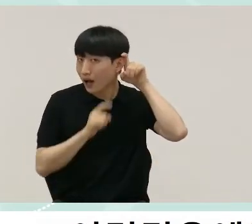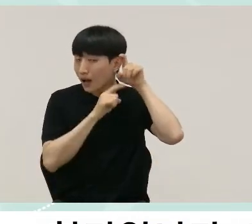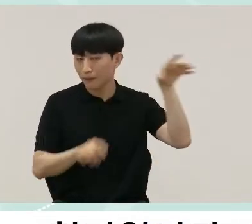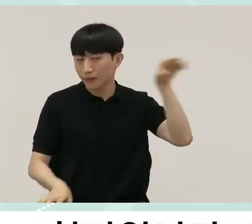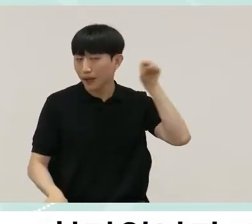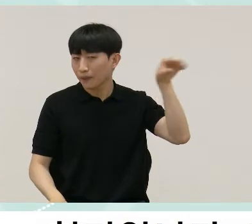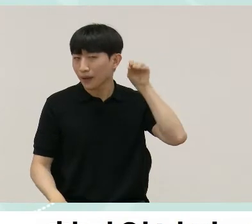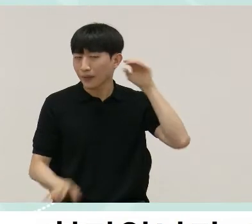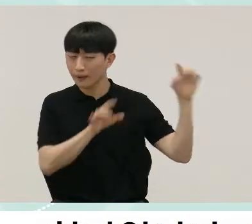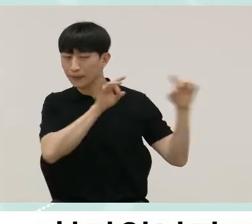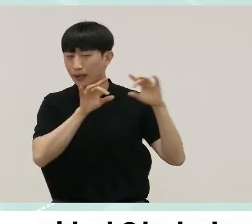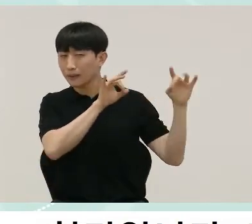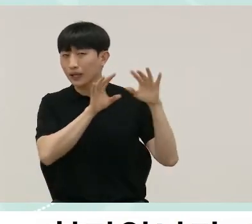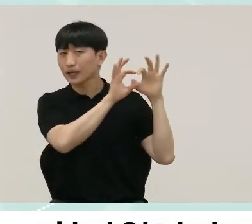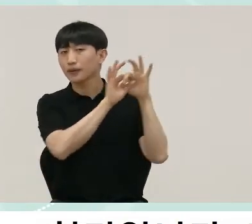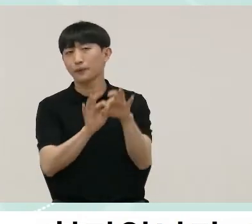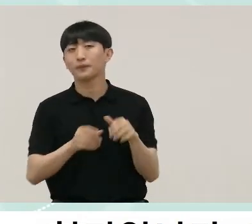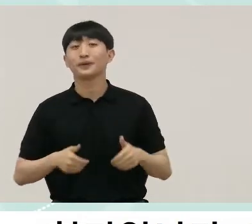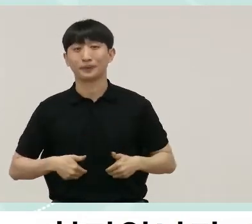매우 중요합니다.